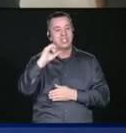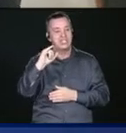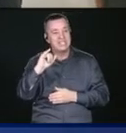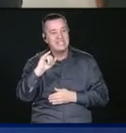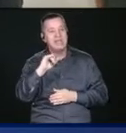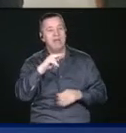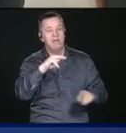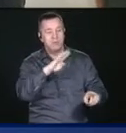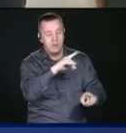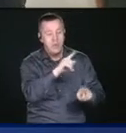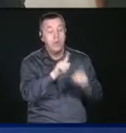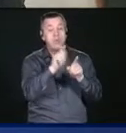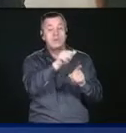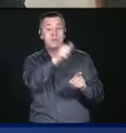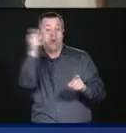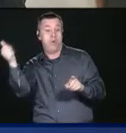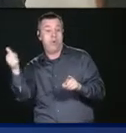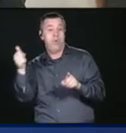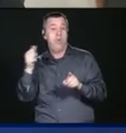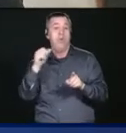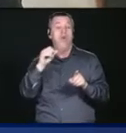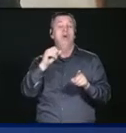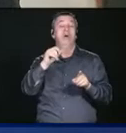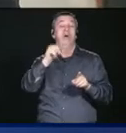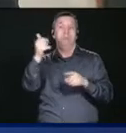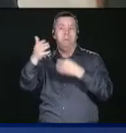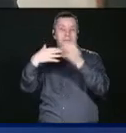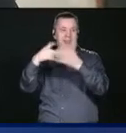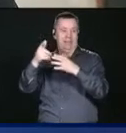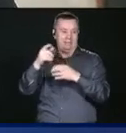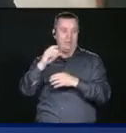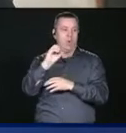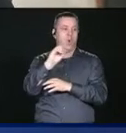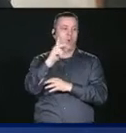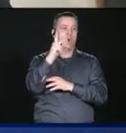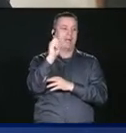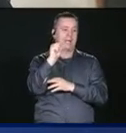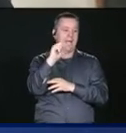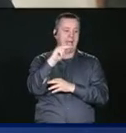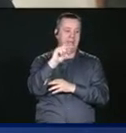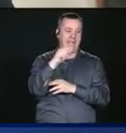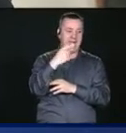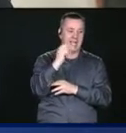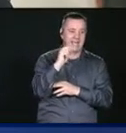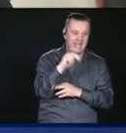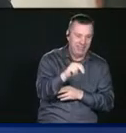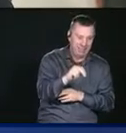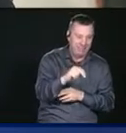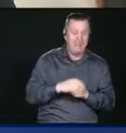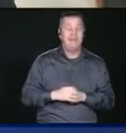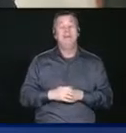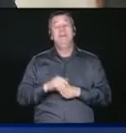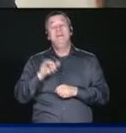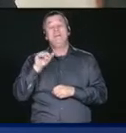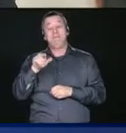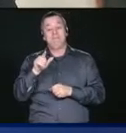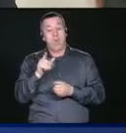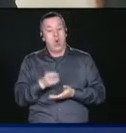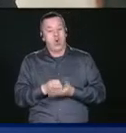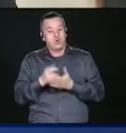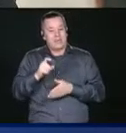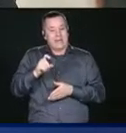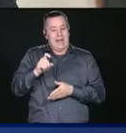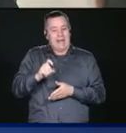et à l'Okanagan aussi. Les organismes communautaires comme les maisons d'hébergement pour femmes sont une ressource essentielle pour les